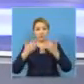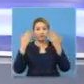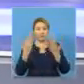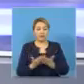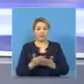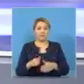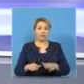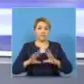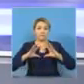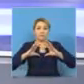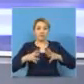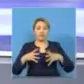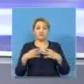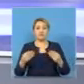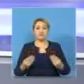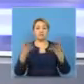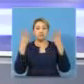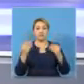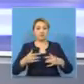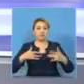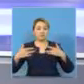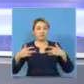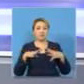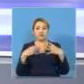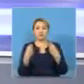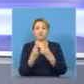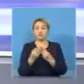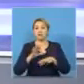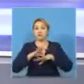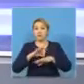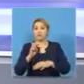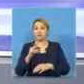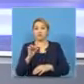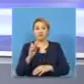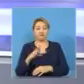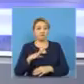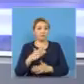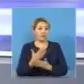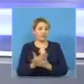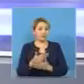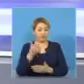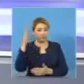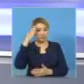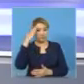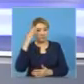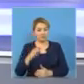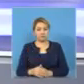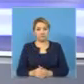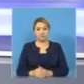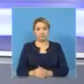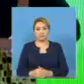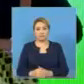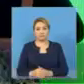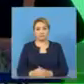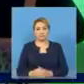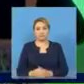в преддверии Международного дня театра, семья Власовых провела бенефис, на котором блеснула свои талантами.